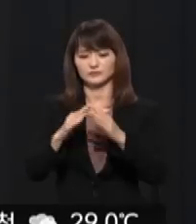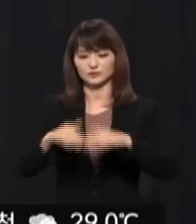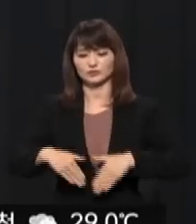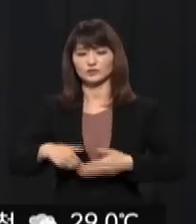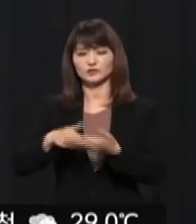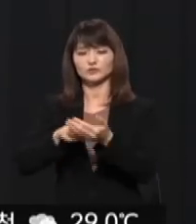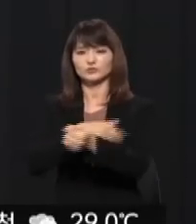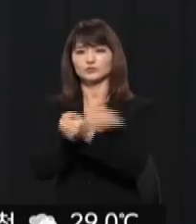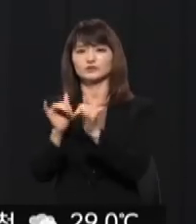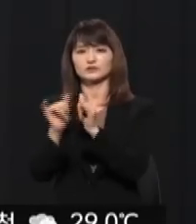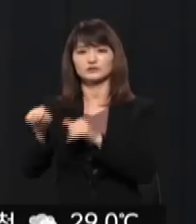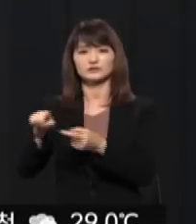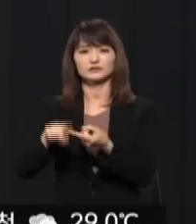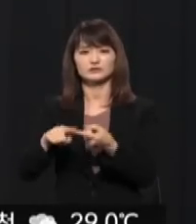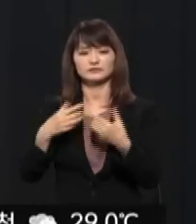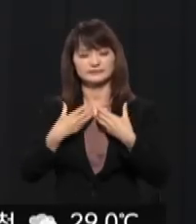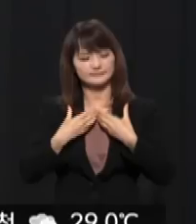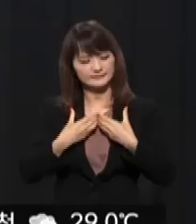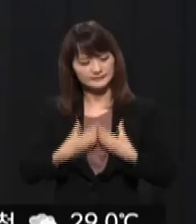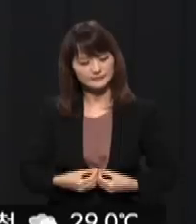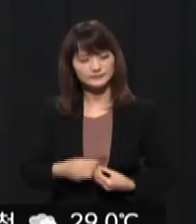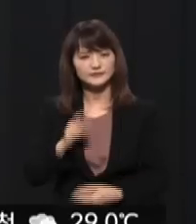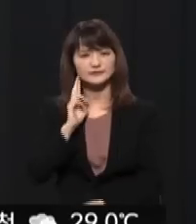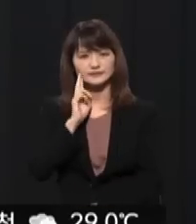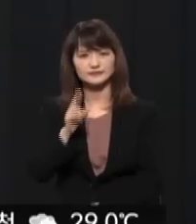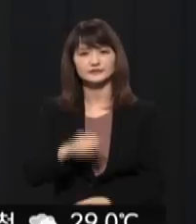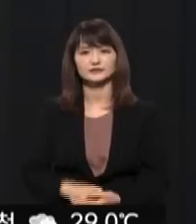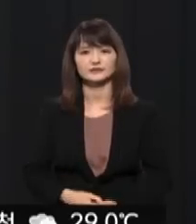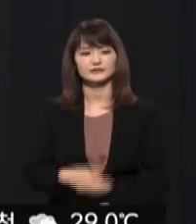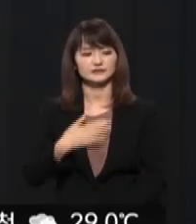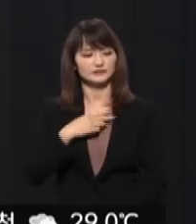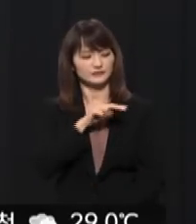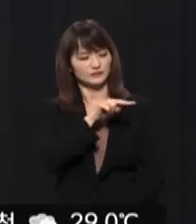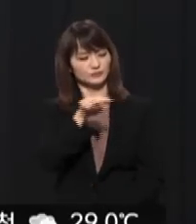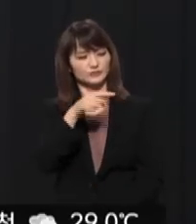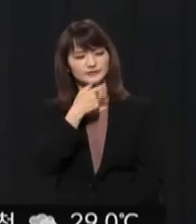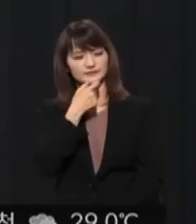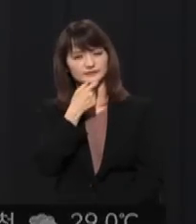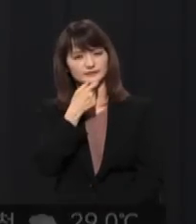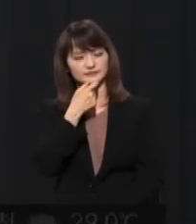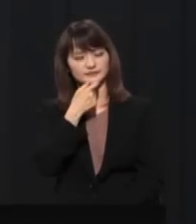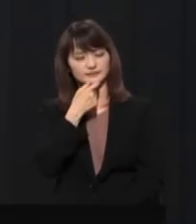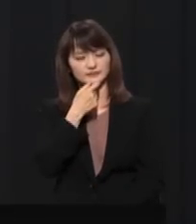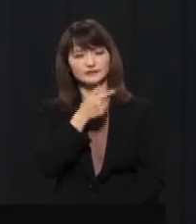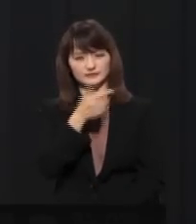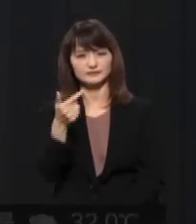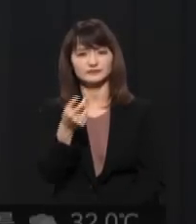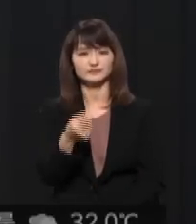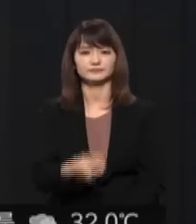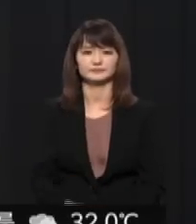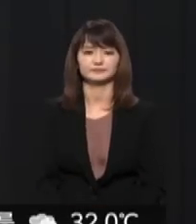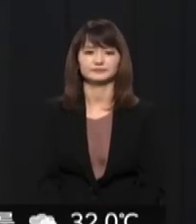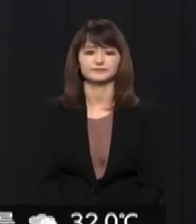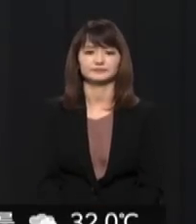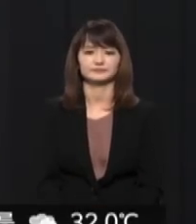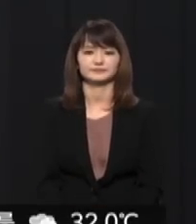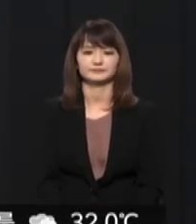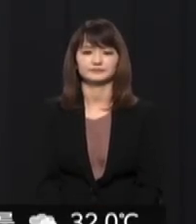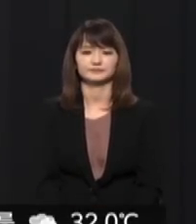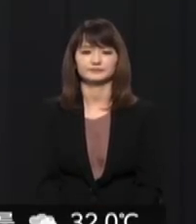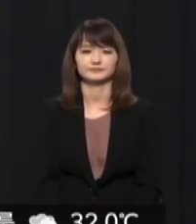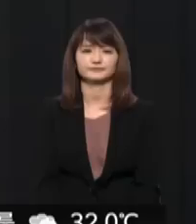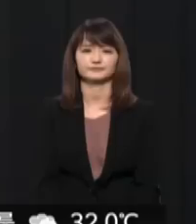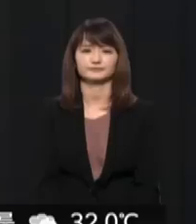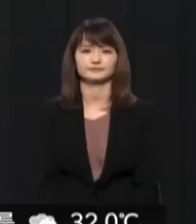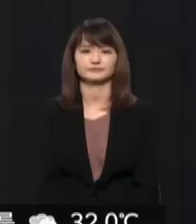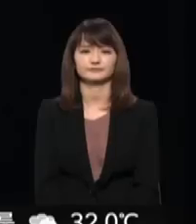호남의 당원들은 이런 부분에 대한 실망들이 굉장히 클 거예요 에라 모르겠다 보기 싫다 얘기하면 쓸 거라고 생각해요 알겠습니다